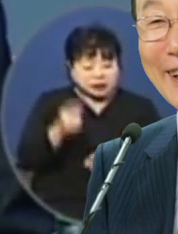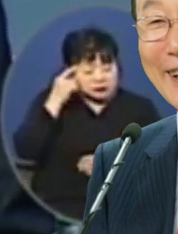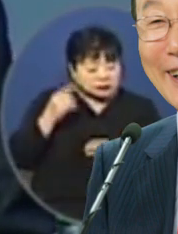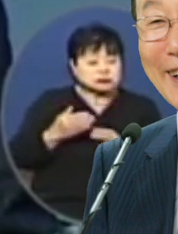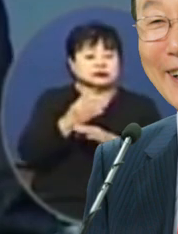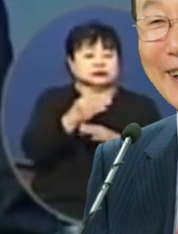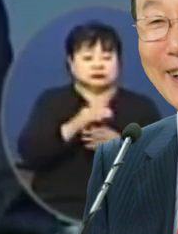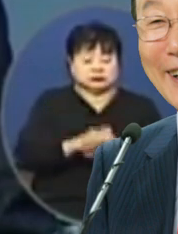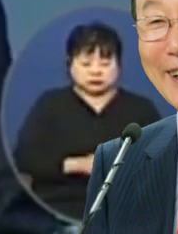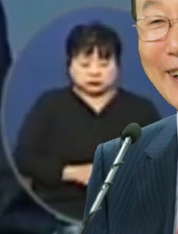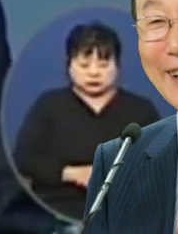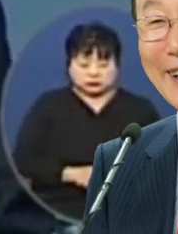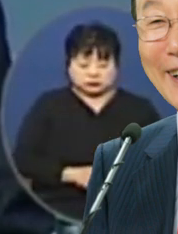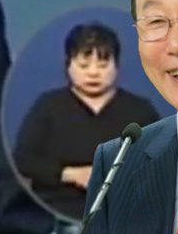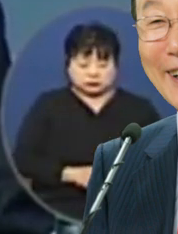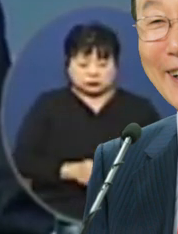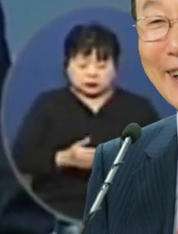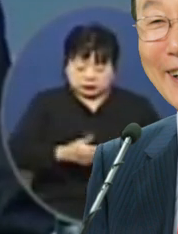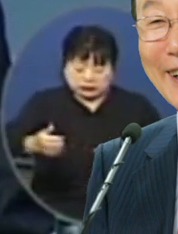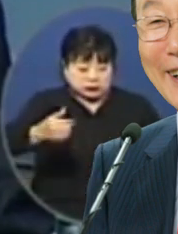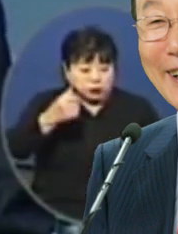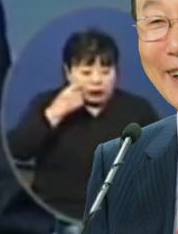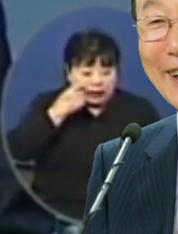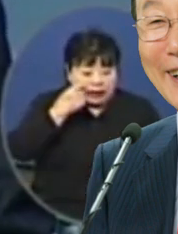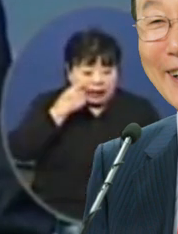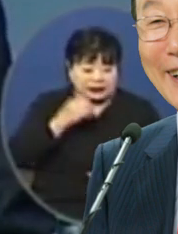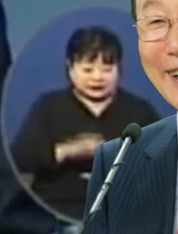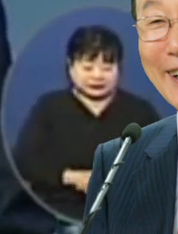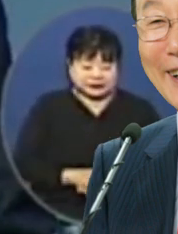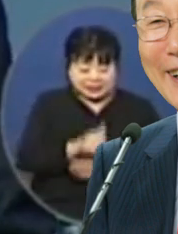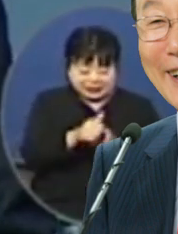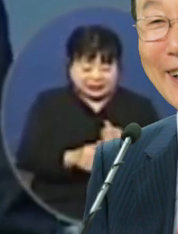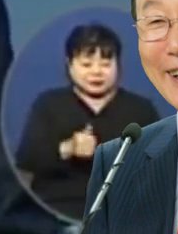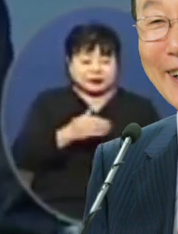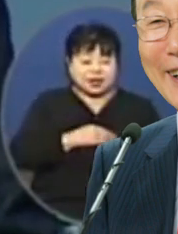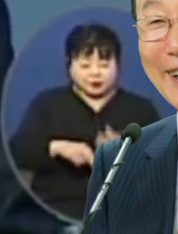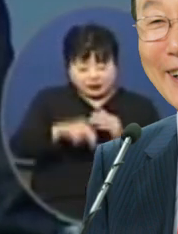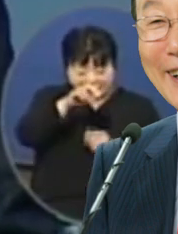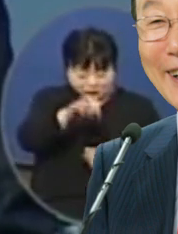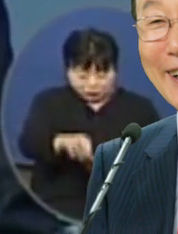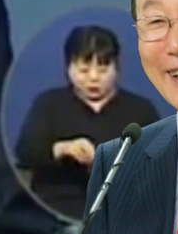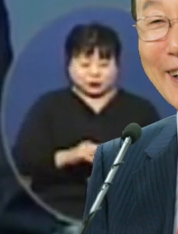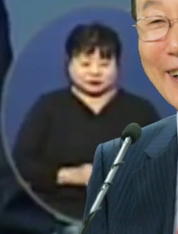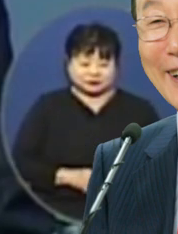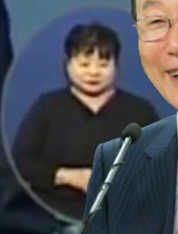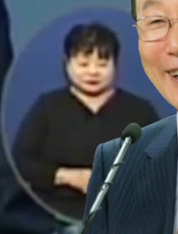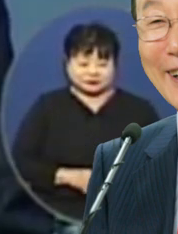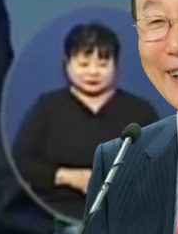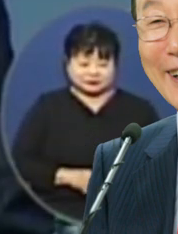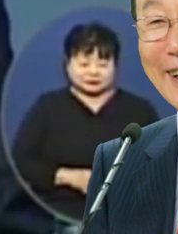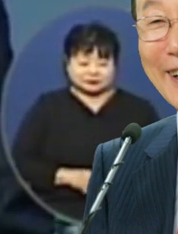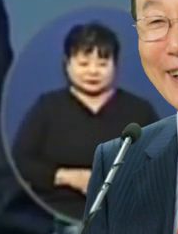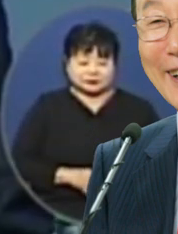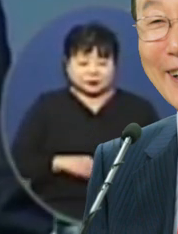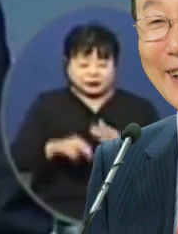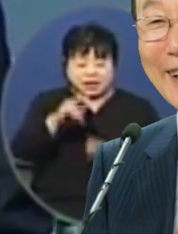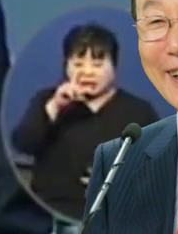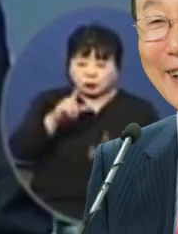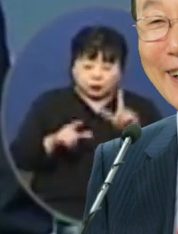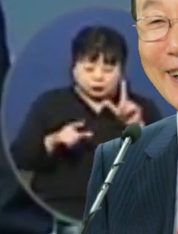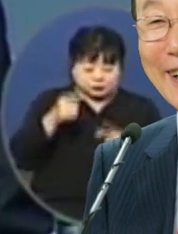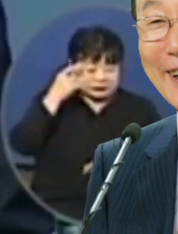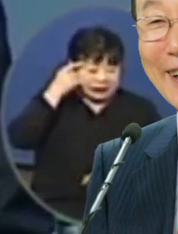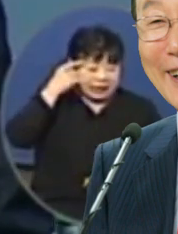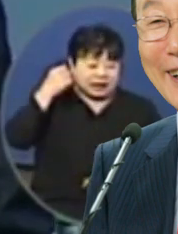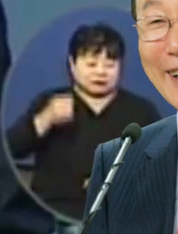상상력은 떼낼래야 떼낼 수가 없는 것입니다. 하나님은 나의 피난처여 피난 가는 모습을